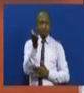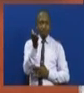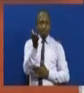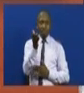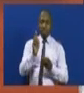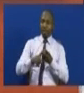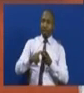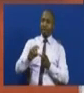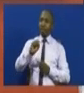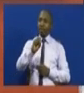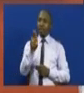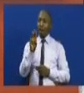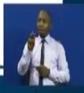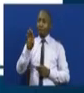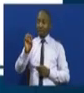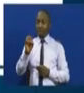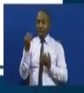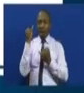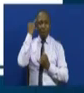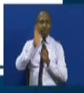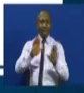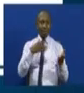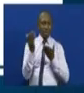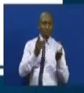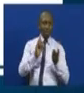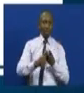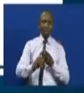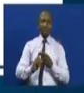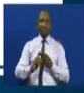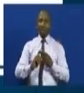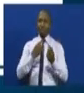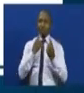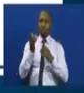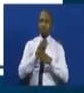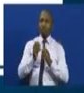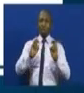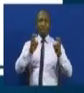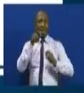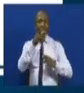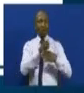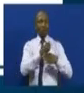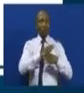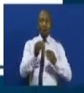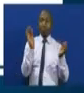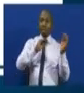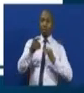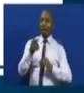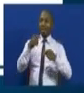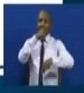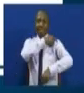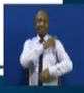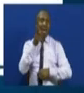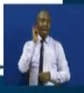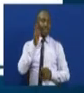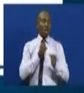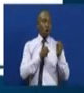Mwengele Bishamsi. Haya maoni haya tayari tumesha ya soma yanayozungumzia mada yetu inayohusu mchango wa tiba za asili katika